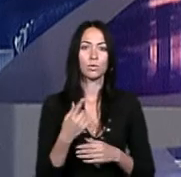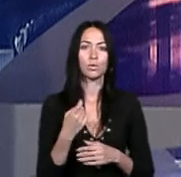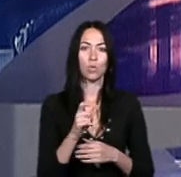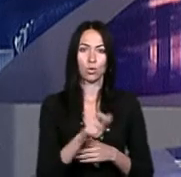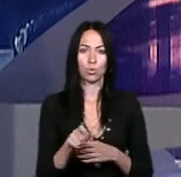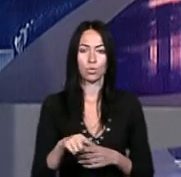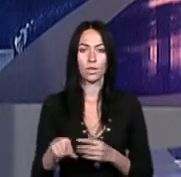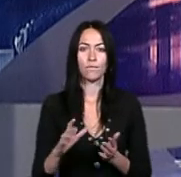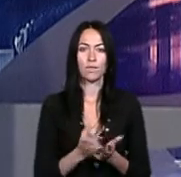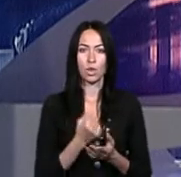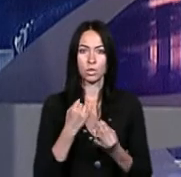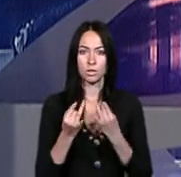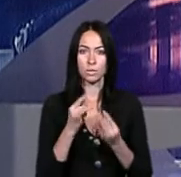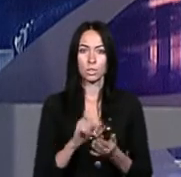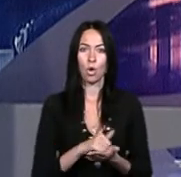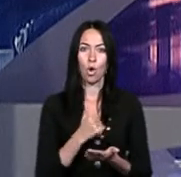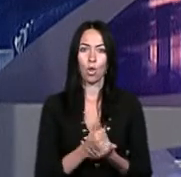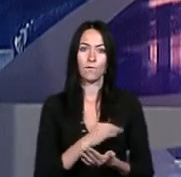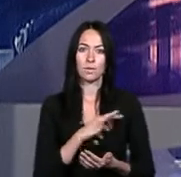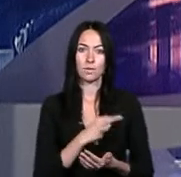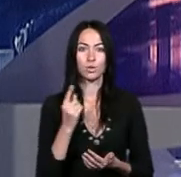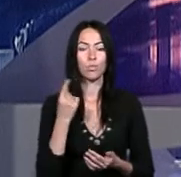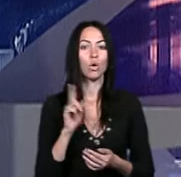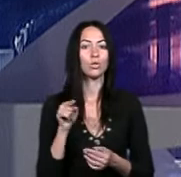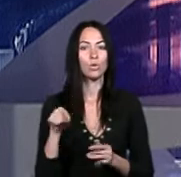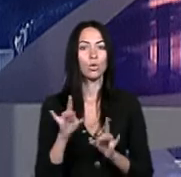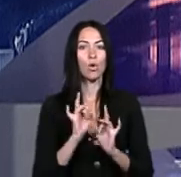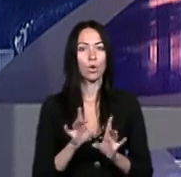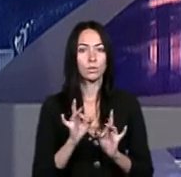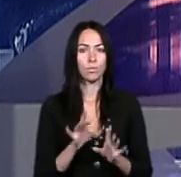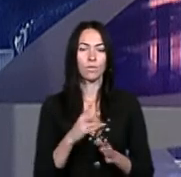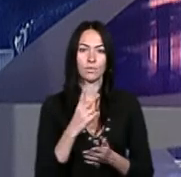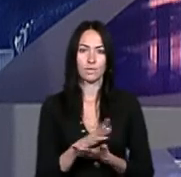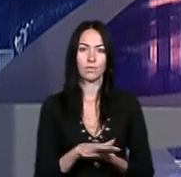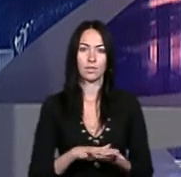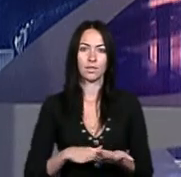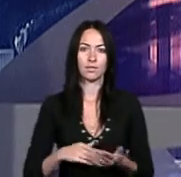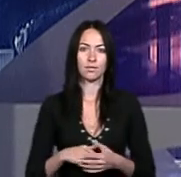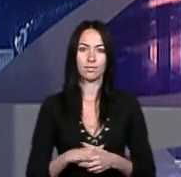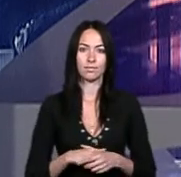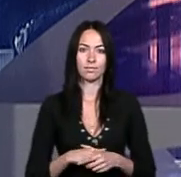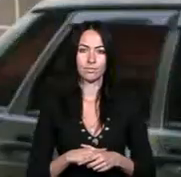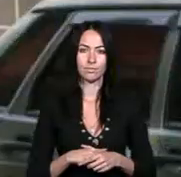сотні людей. Їм вдалося поспілкуватися з головним слідчим області. Що той розповів? Дмитро Гребінник